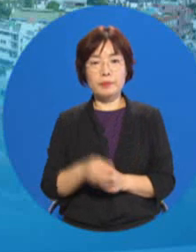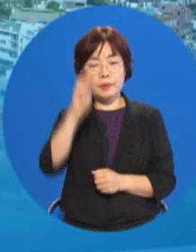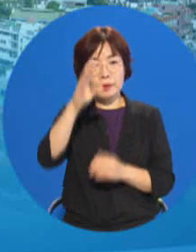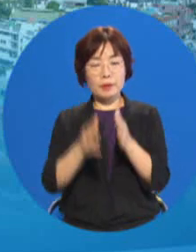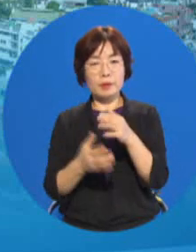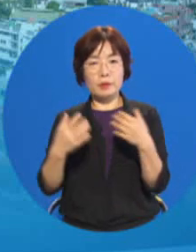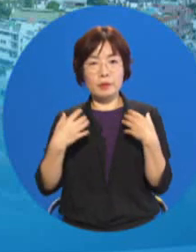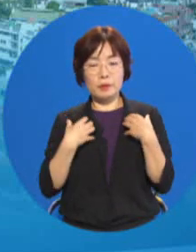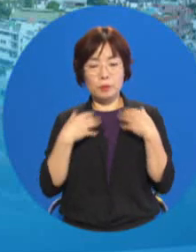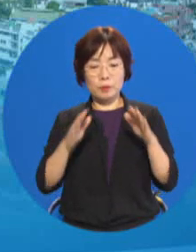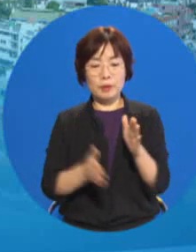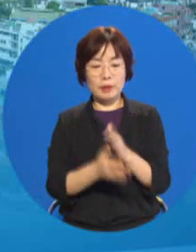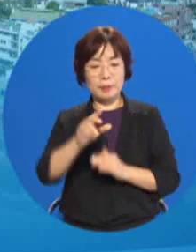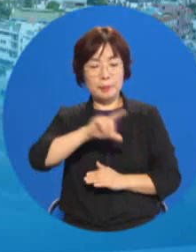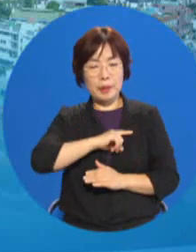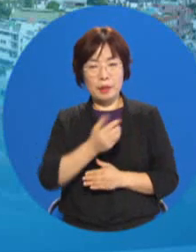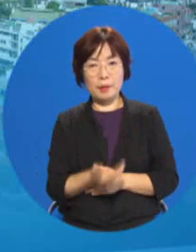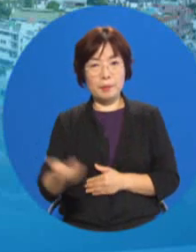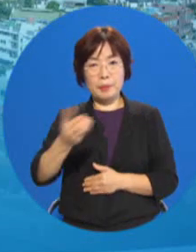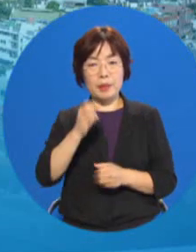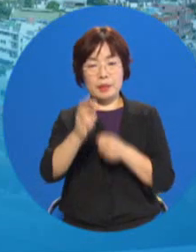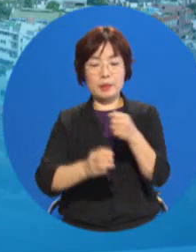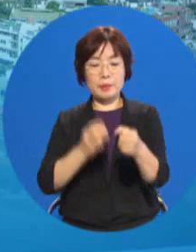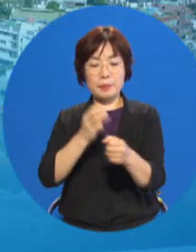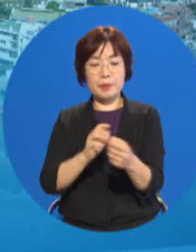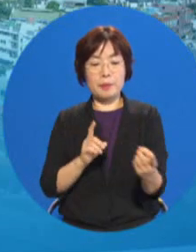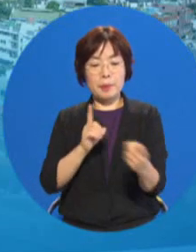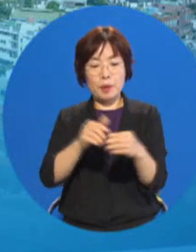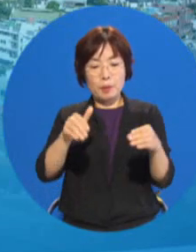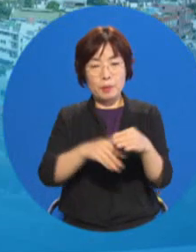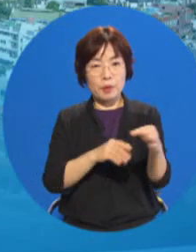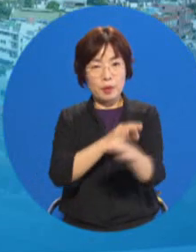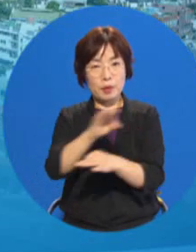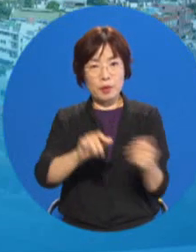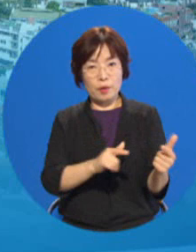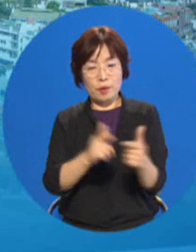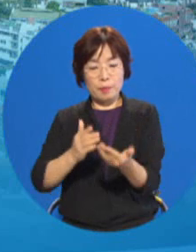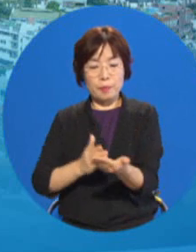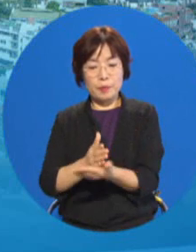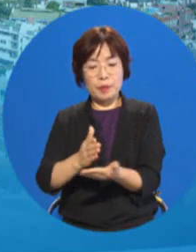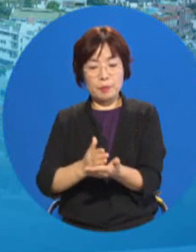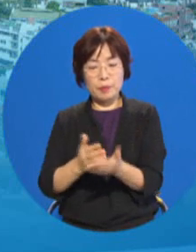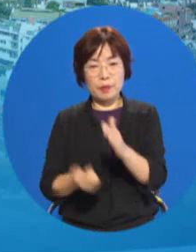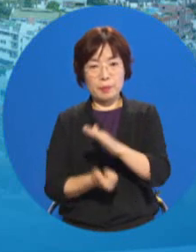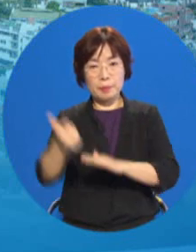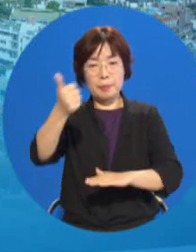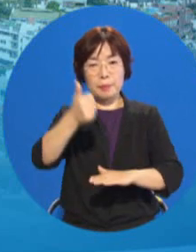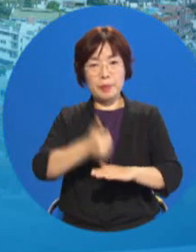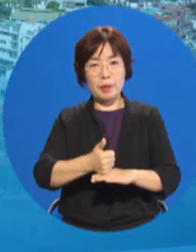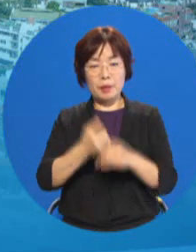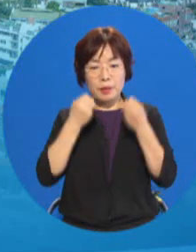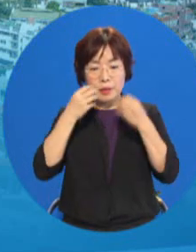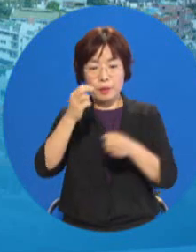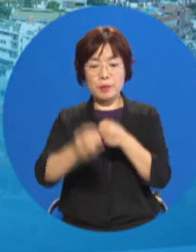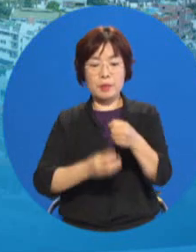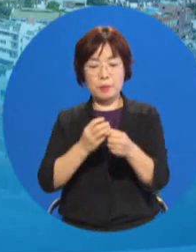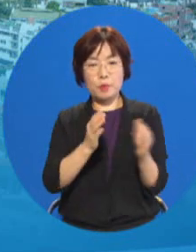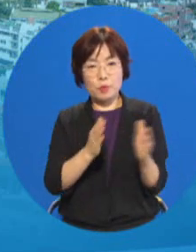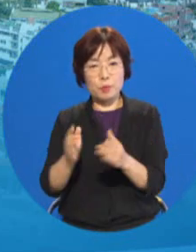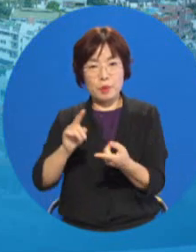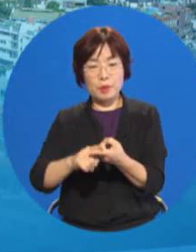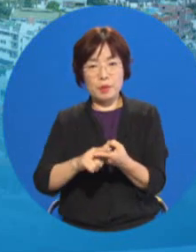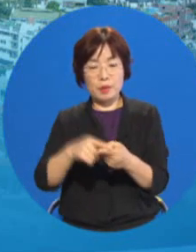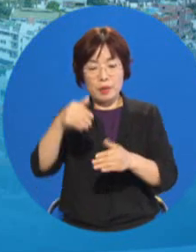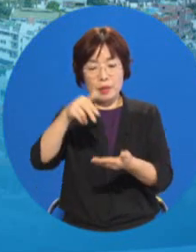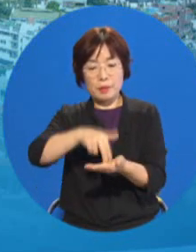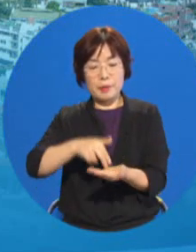광양시가 오늘 시승격 30주년을 맞았습니다. 문화와 경제 등 다양한 분야에서 성과를 내 새로운 30년을 준비하겠다는